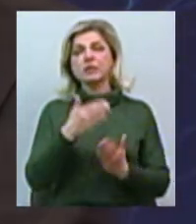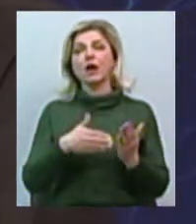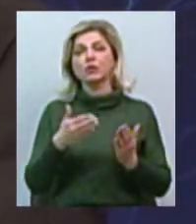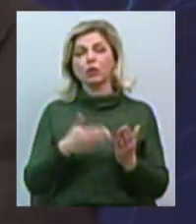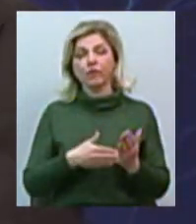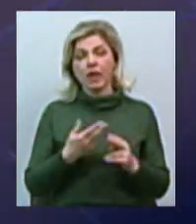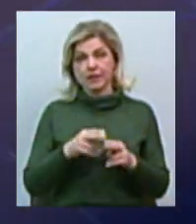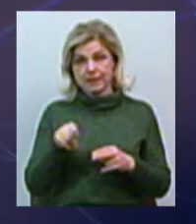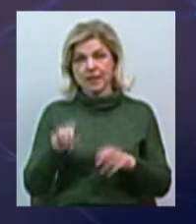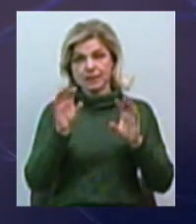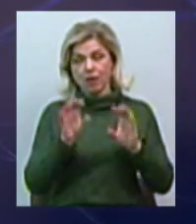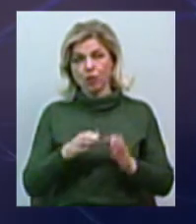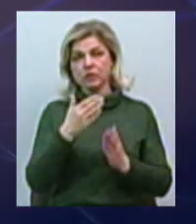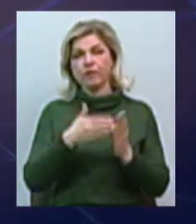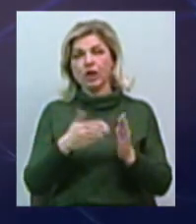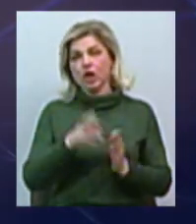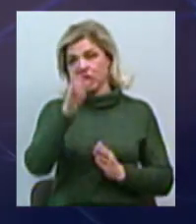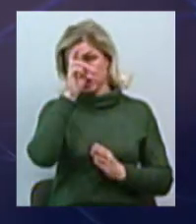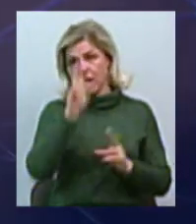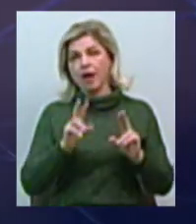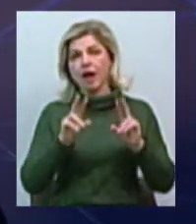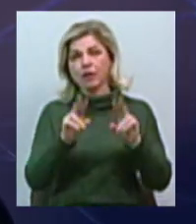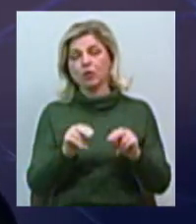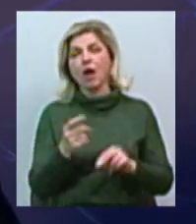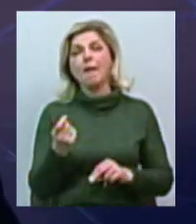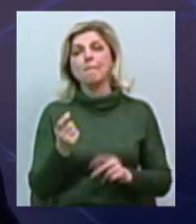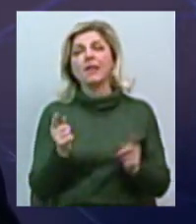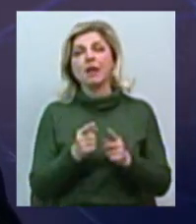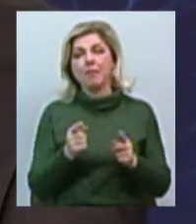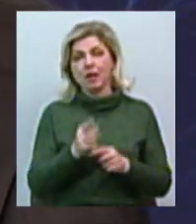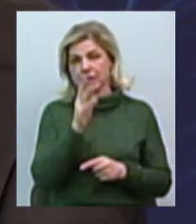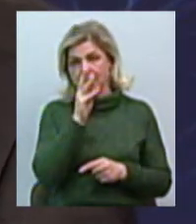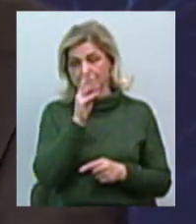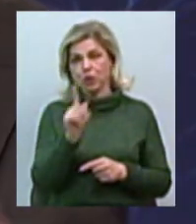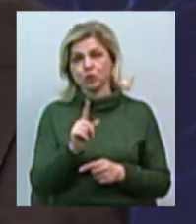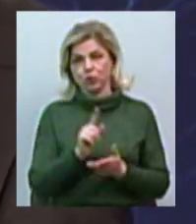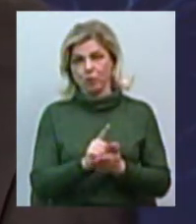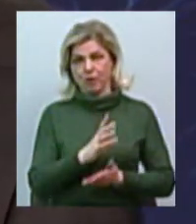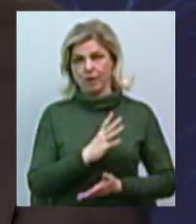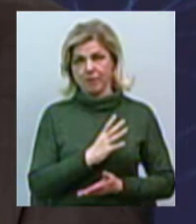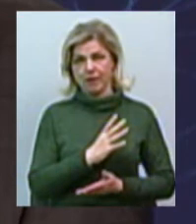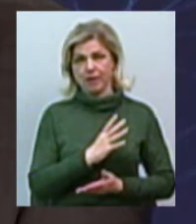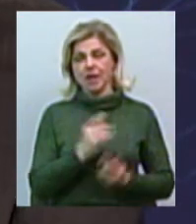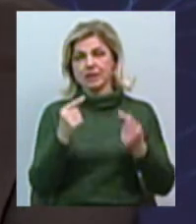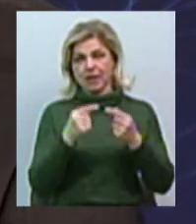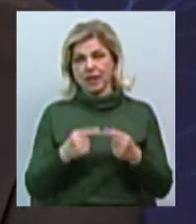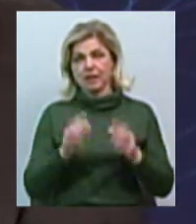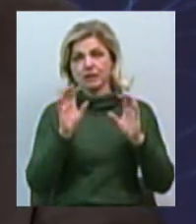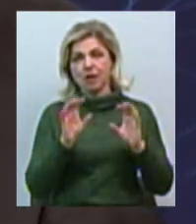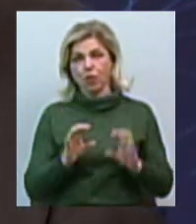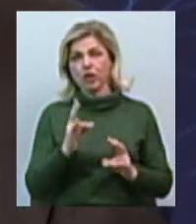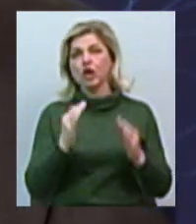цей закон скасовує державну гарантію мінімальної заробітної плати, яка повинна бути, згідно закону, не